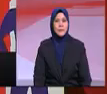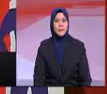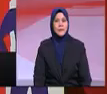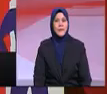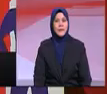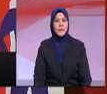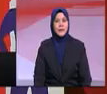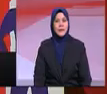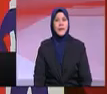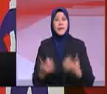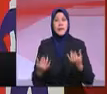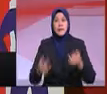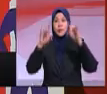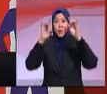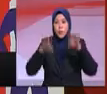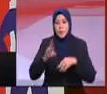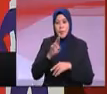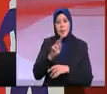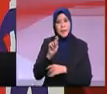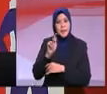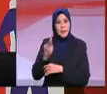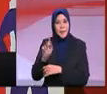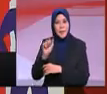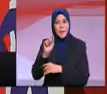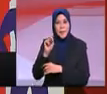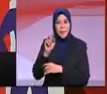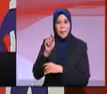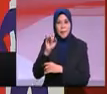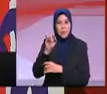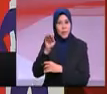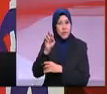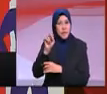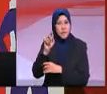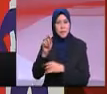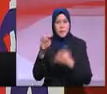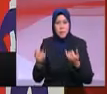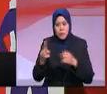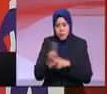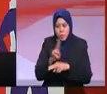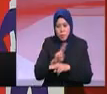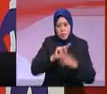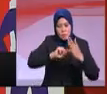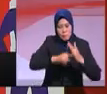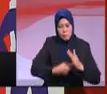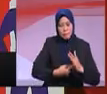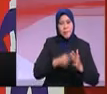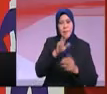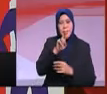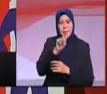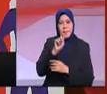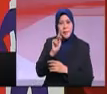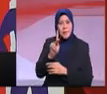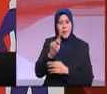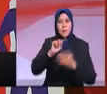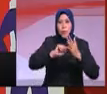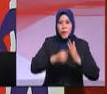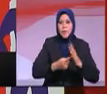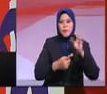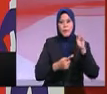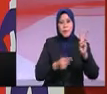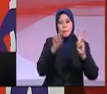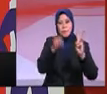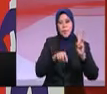Dan ini ujian RTK antigen. Jadi kita mula mengguna pakai RTK antigen ialah pada 6